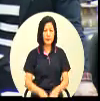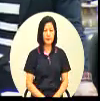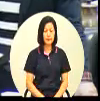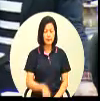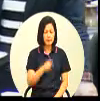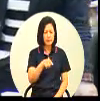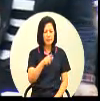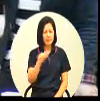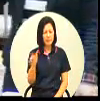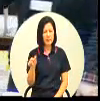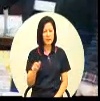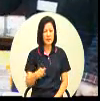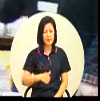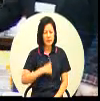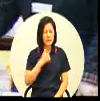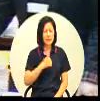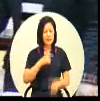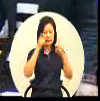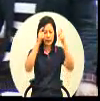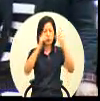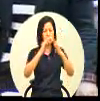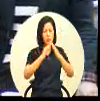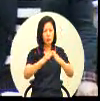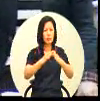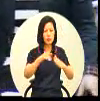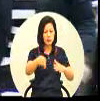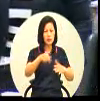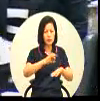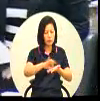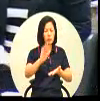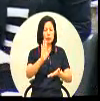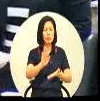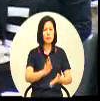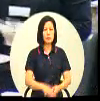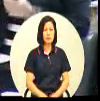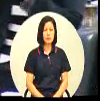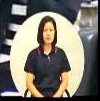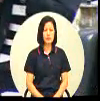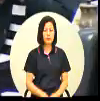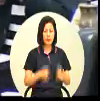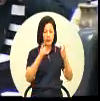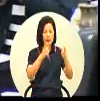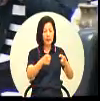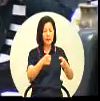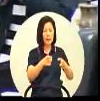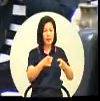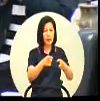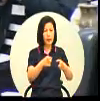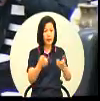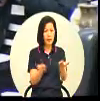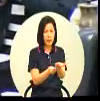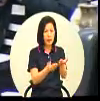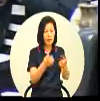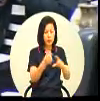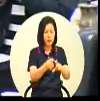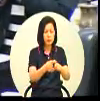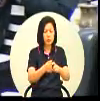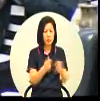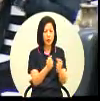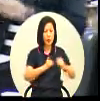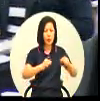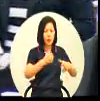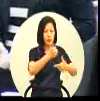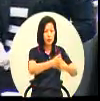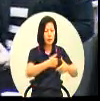阮坦白讲，以咱高雄地区一定在用啊，吼，尤其以咱港区的部分，包括咱扩建路、金湖